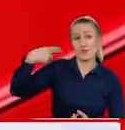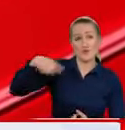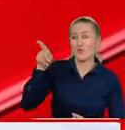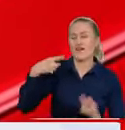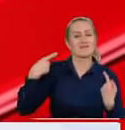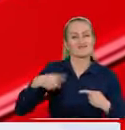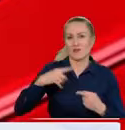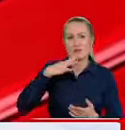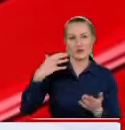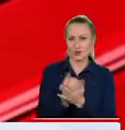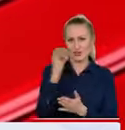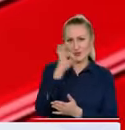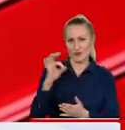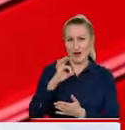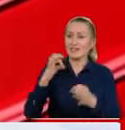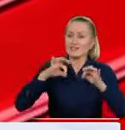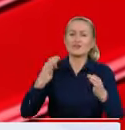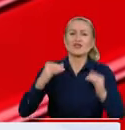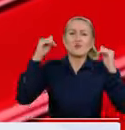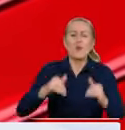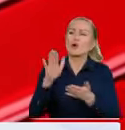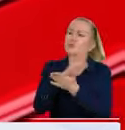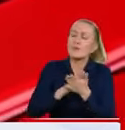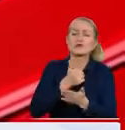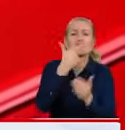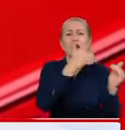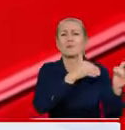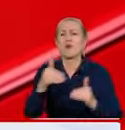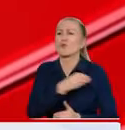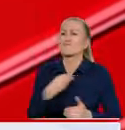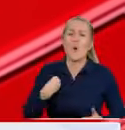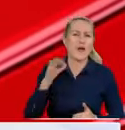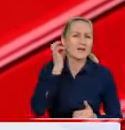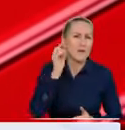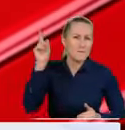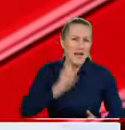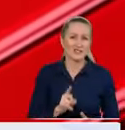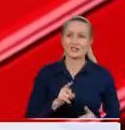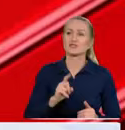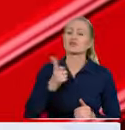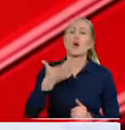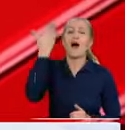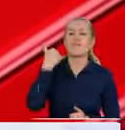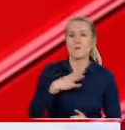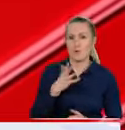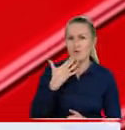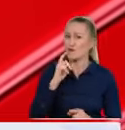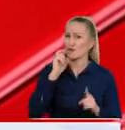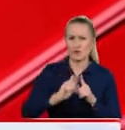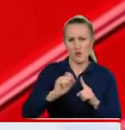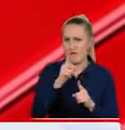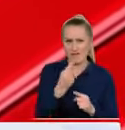dobrej okazji, żeby przeprosić miliony Polek i Polaków za jego słowa. Słowa, które niegodne są nie